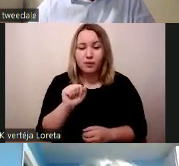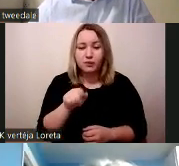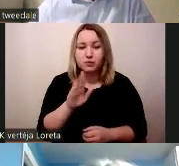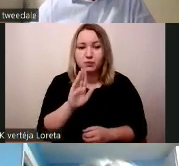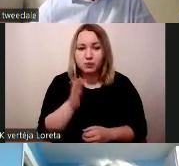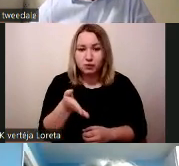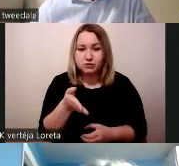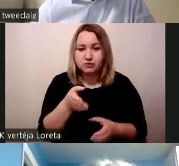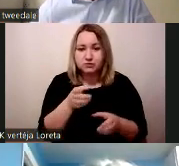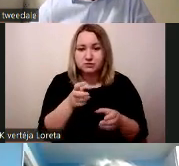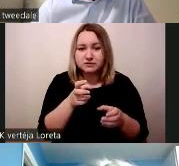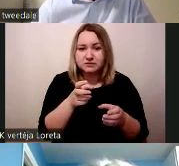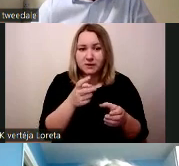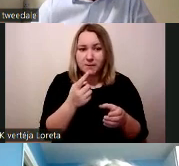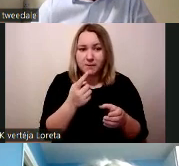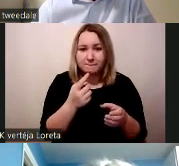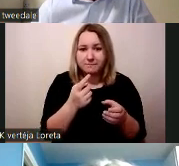nukreipta į